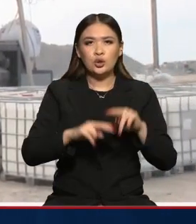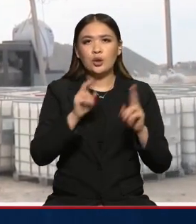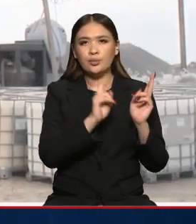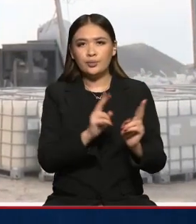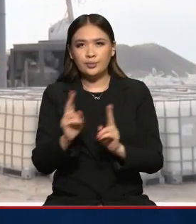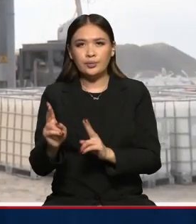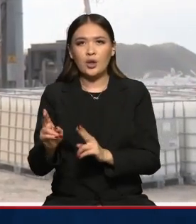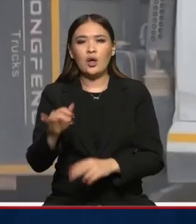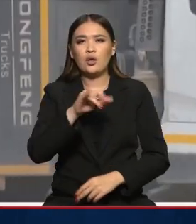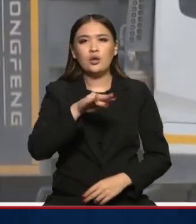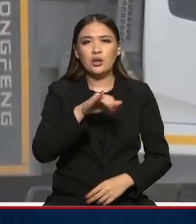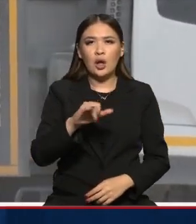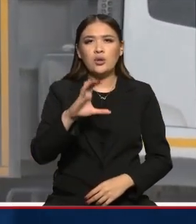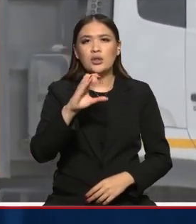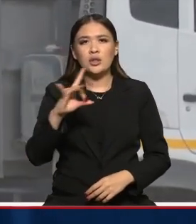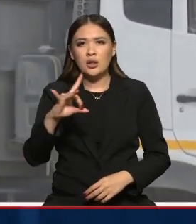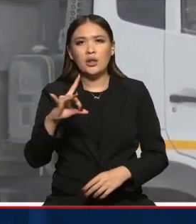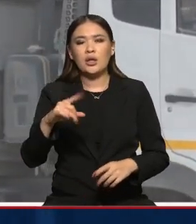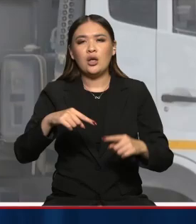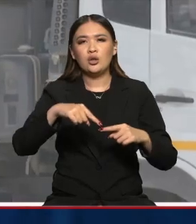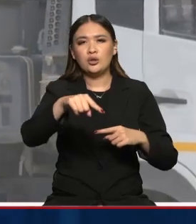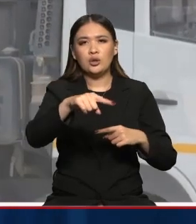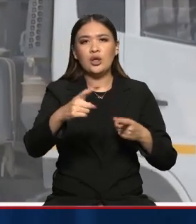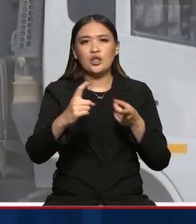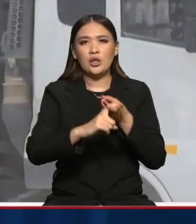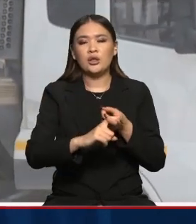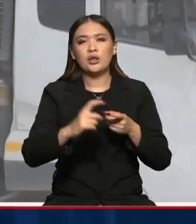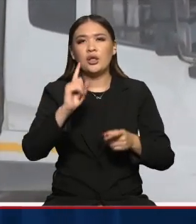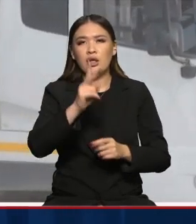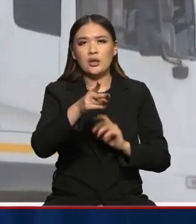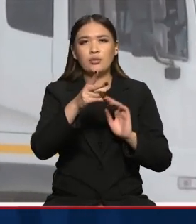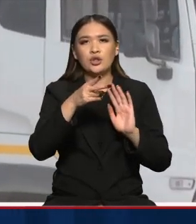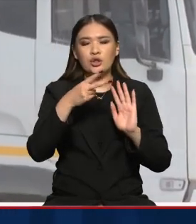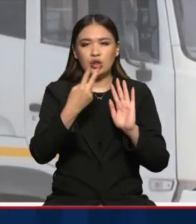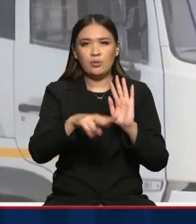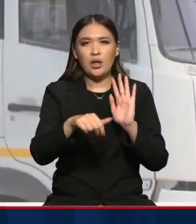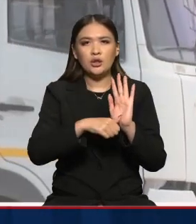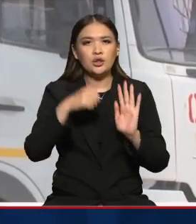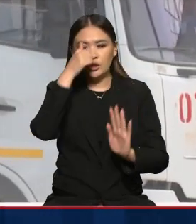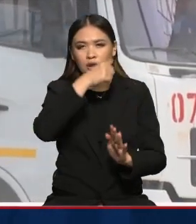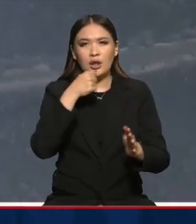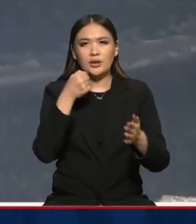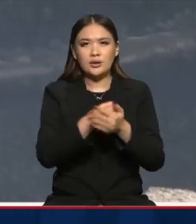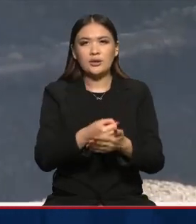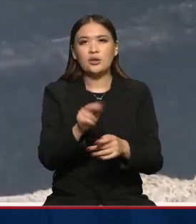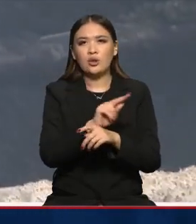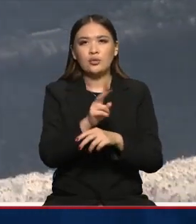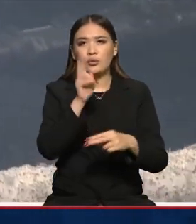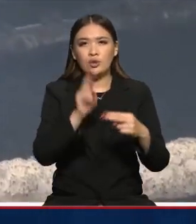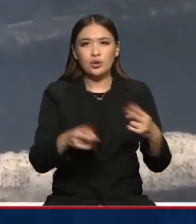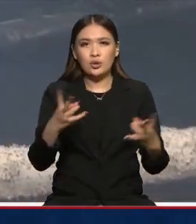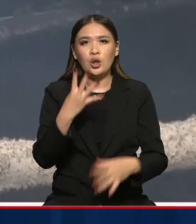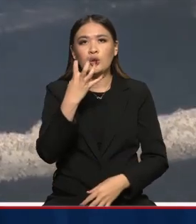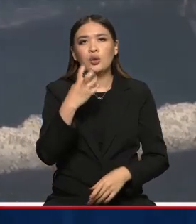жатыр. Жалпы Ұлытау мен Сыр өңірін жалғайтын күре жолы сәтін салса 2026 жылға дейін пайдалануға беріледі. Жалпы ұзындығы